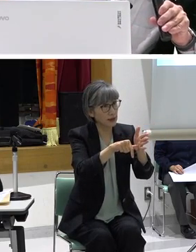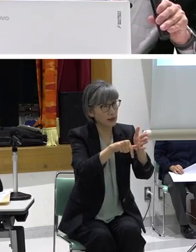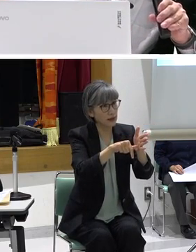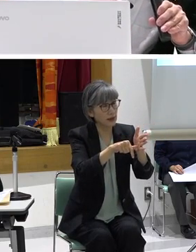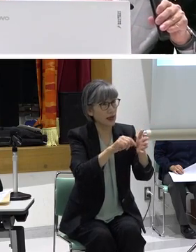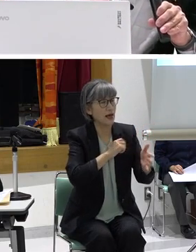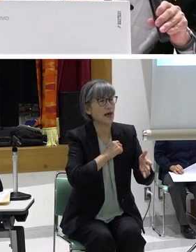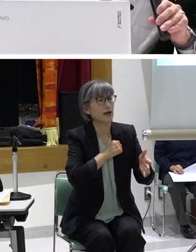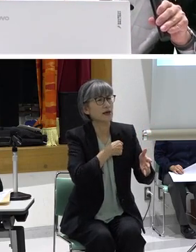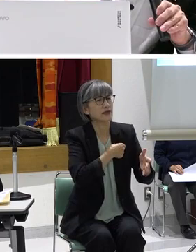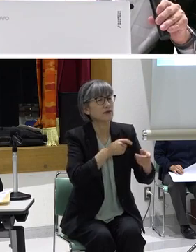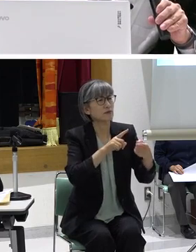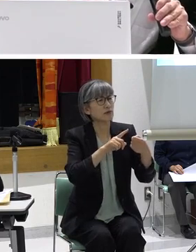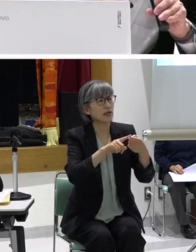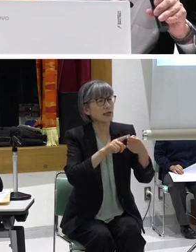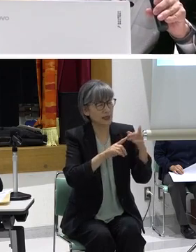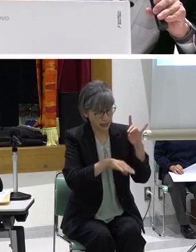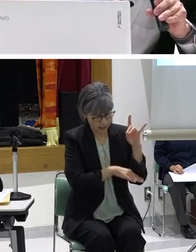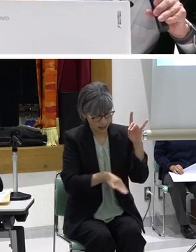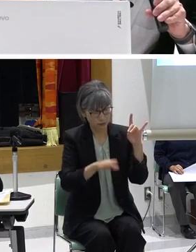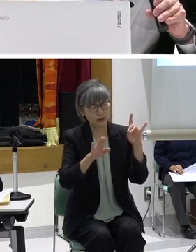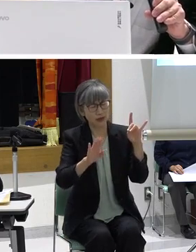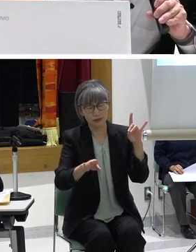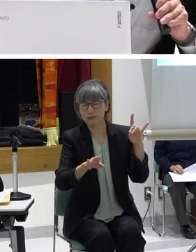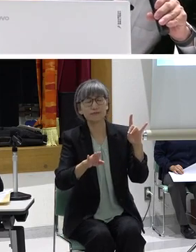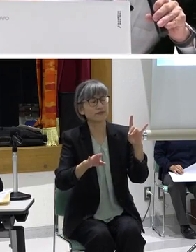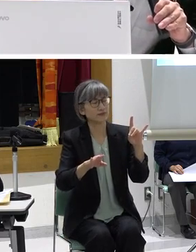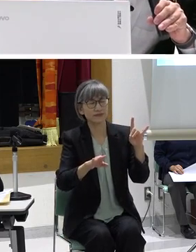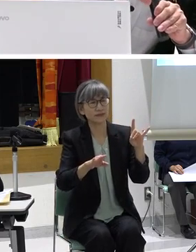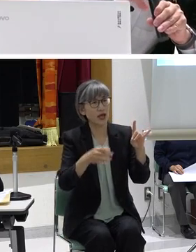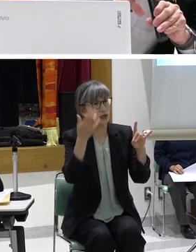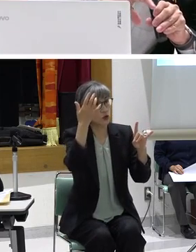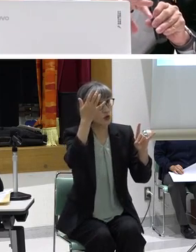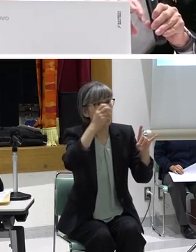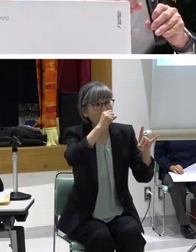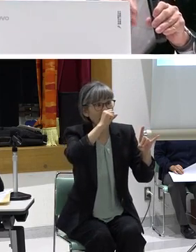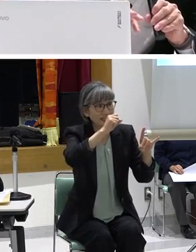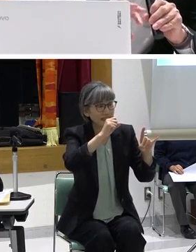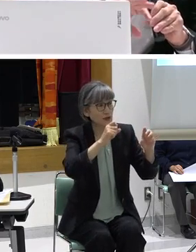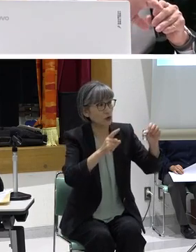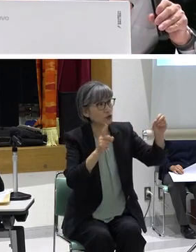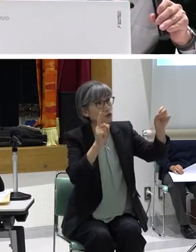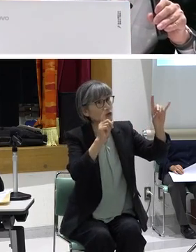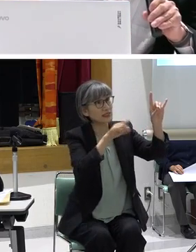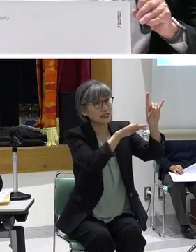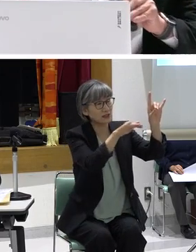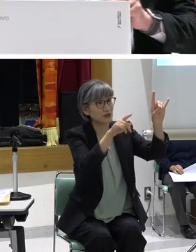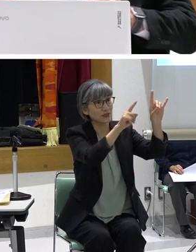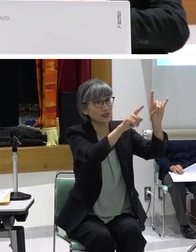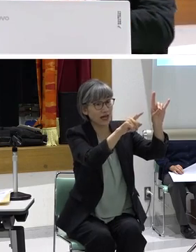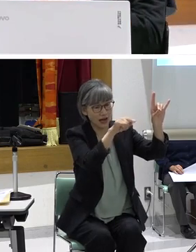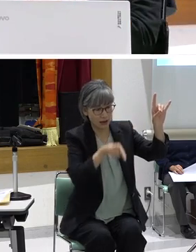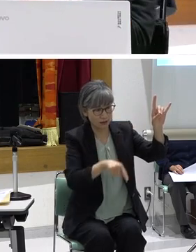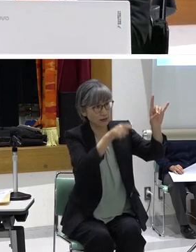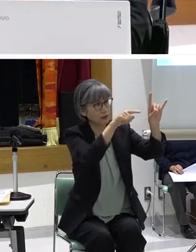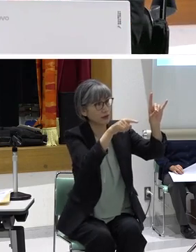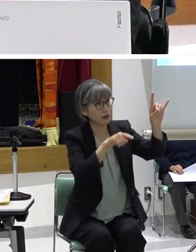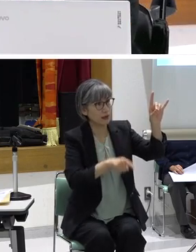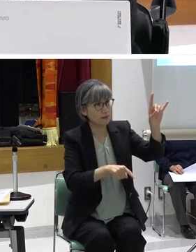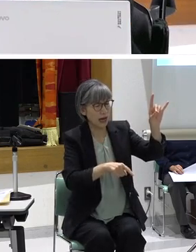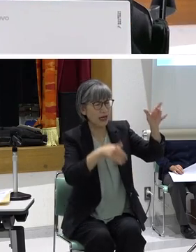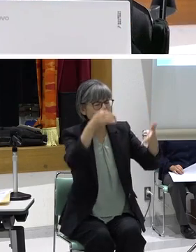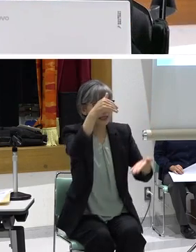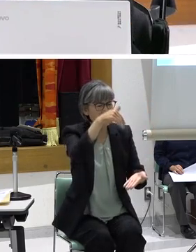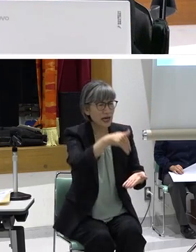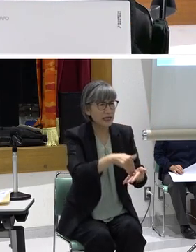義務的な基準と望ましいと言われる基準との関係でいうと、日本の法律だとどうしても最低基